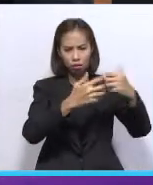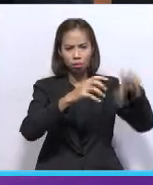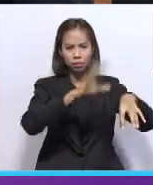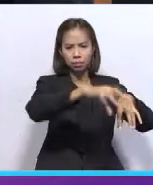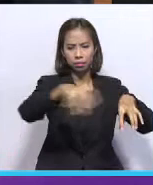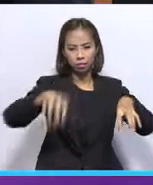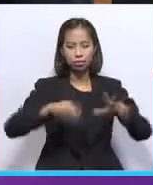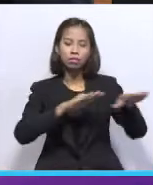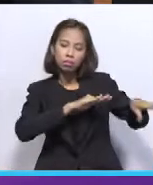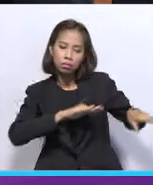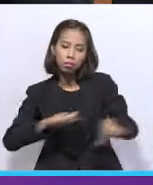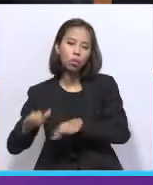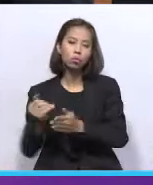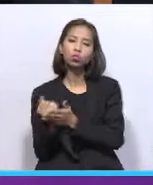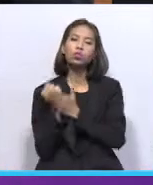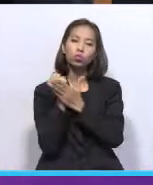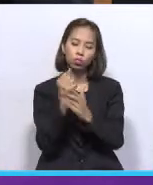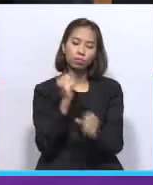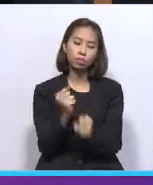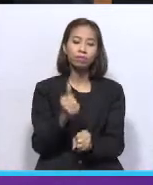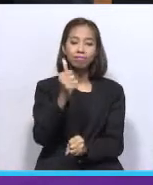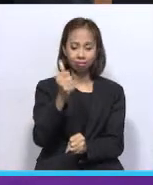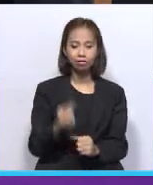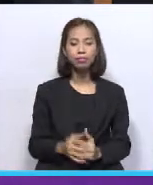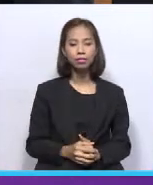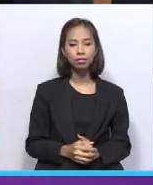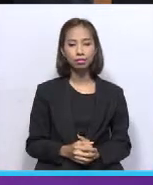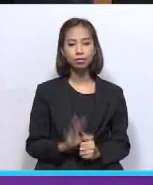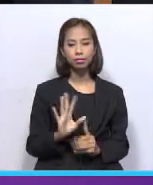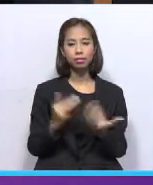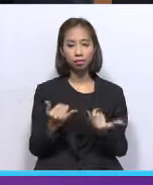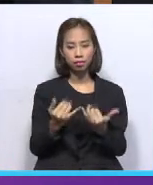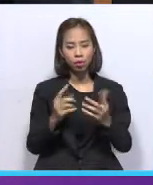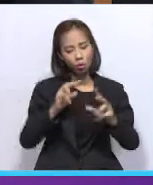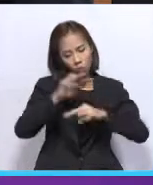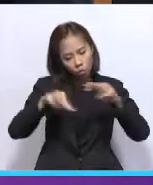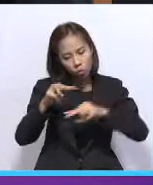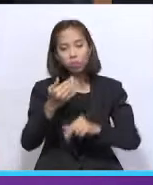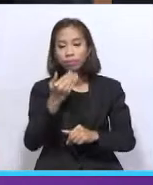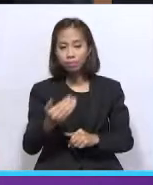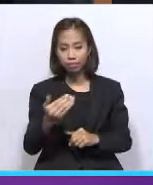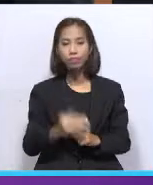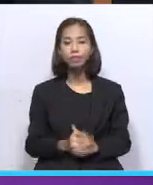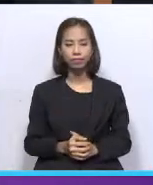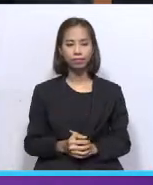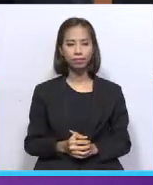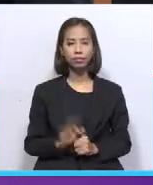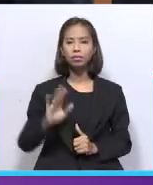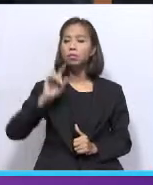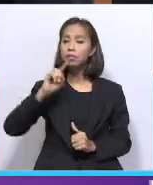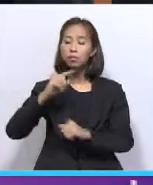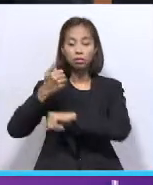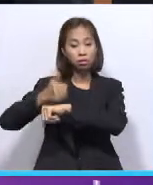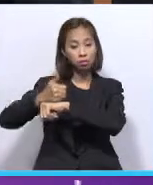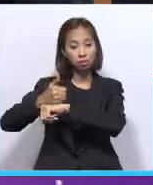ก็พร้อมที่จะใช้งานได้ในพื้นที่ทันทีแล้วก็มีการติดตามสถานการณ์อย่างต่อเนื่องครับผมครับ ท่านผอ.ครับต